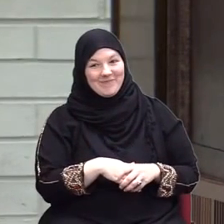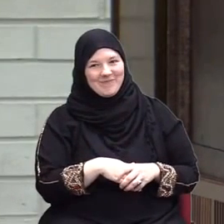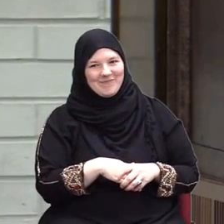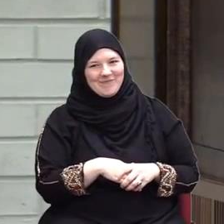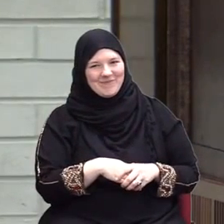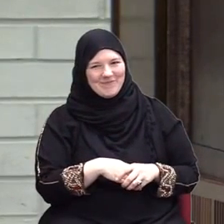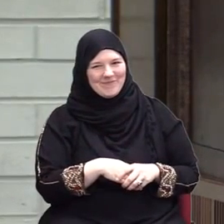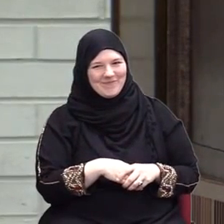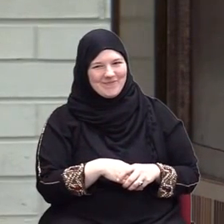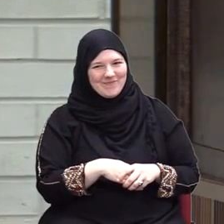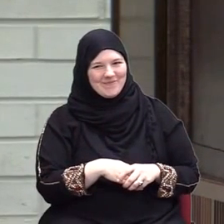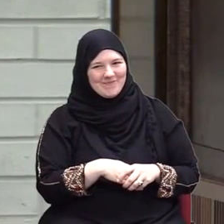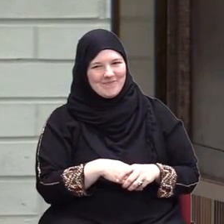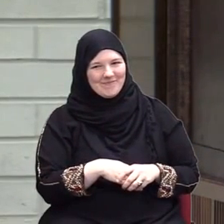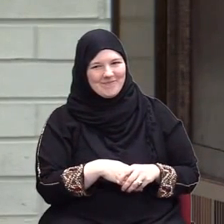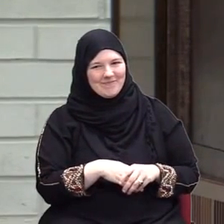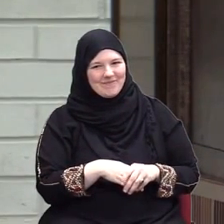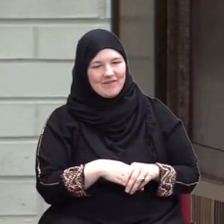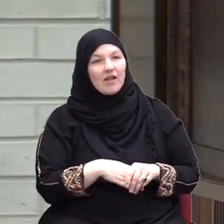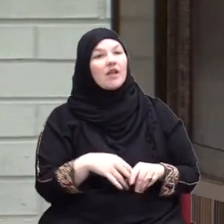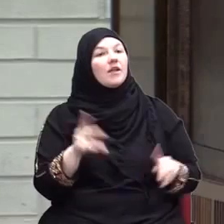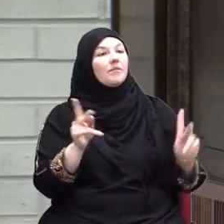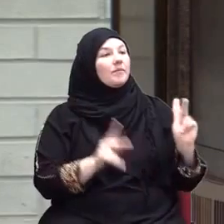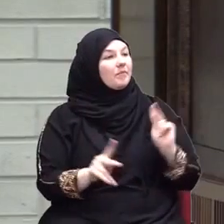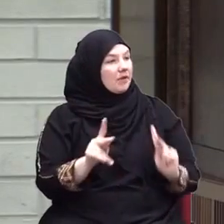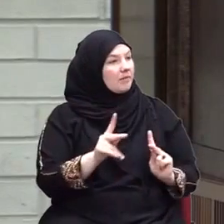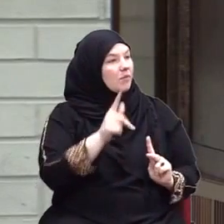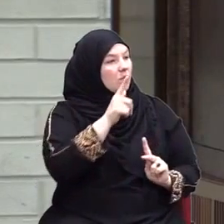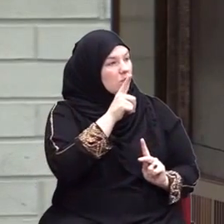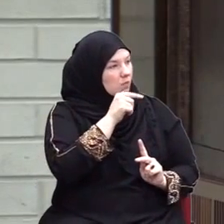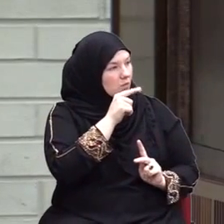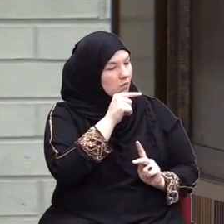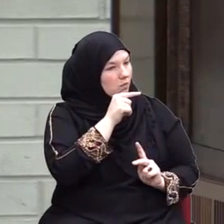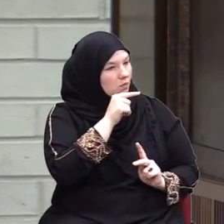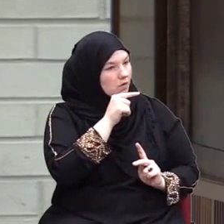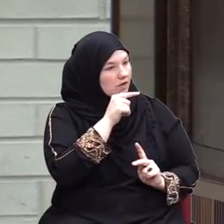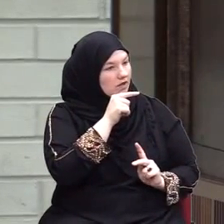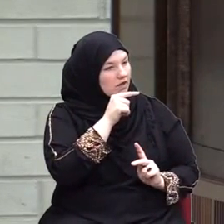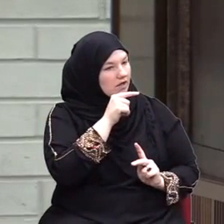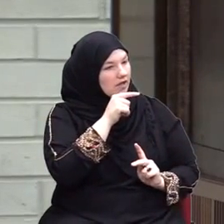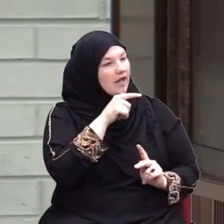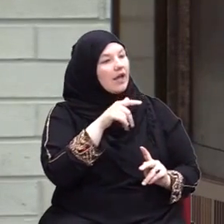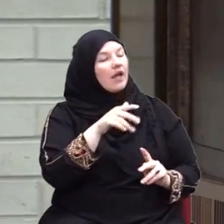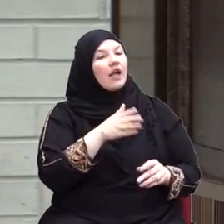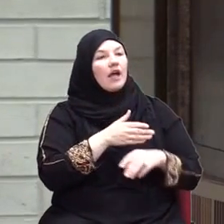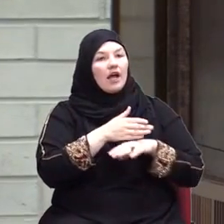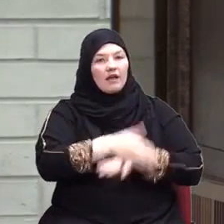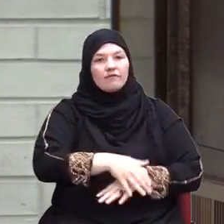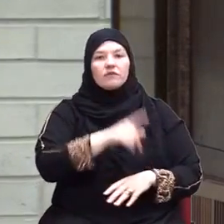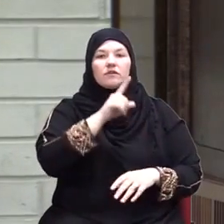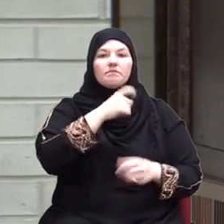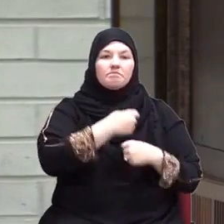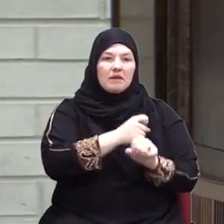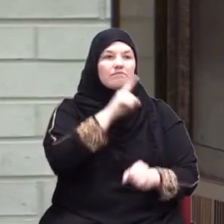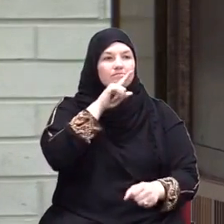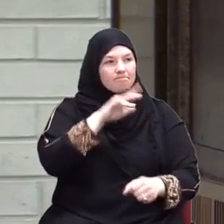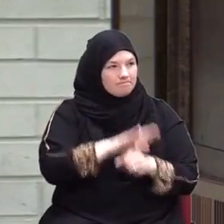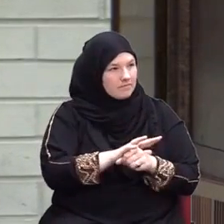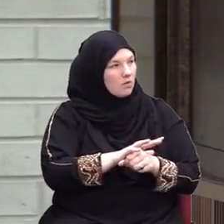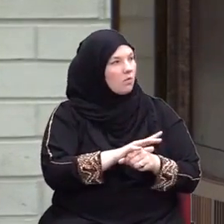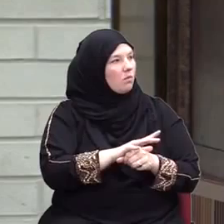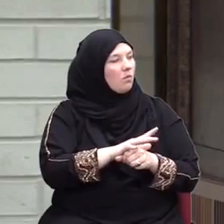بَعْدِ مِيثَاقِهِ It is those who, after taking an oath or giving a covenant to